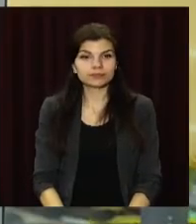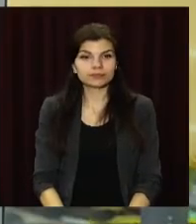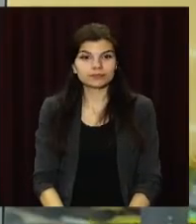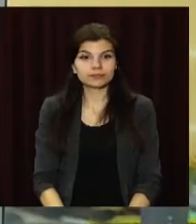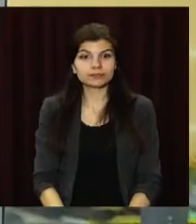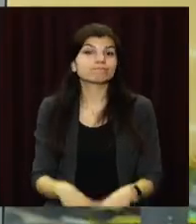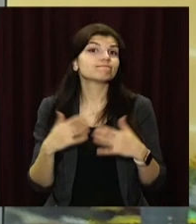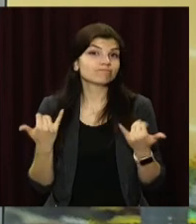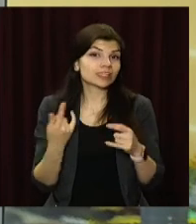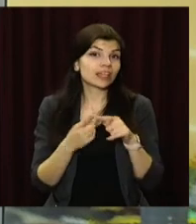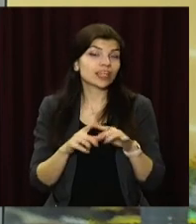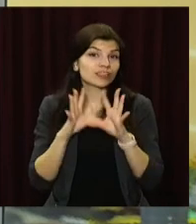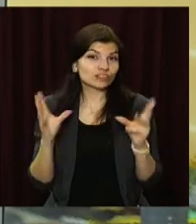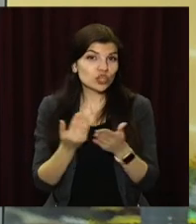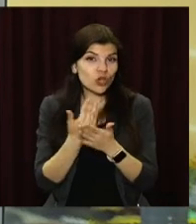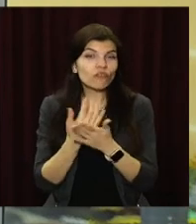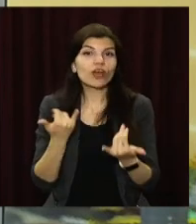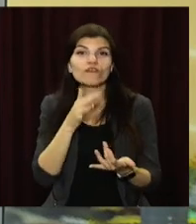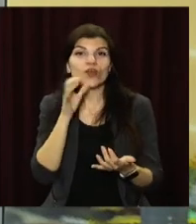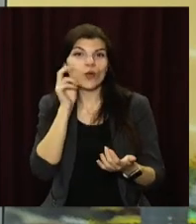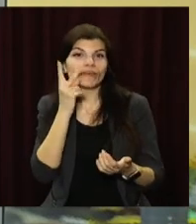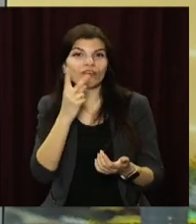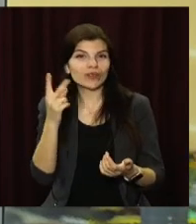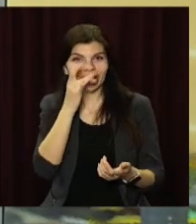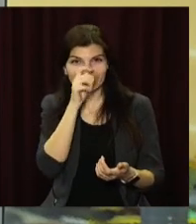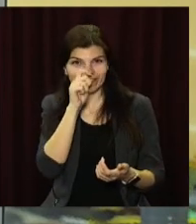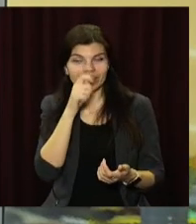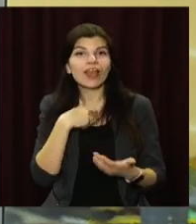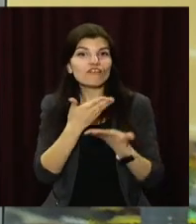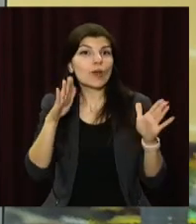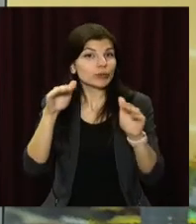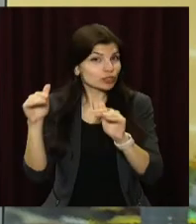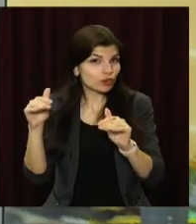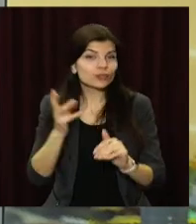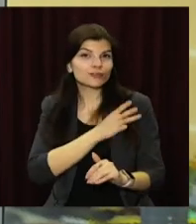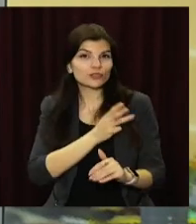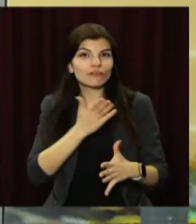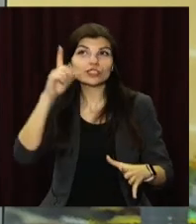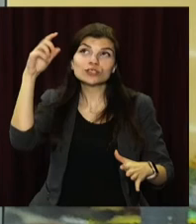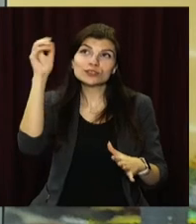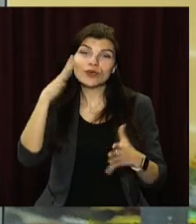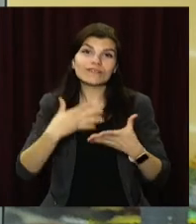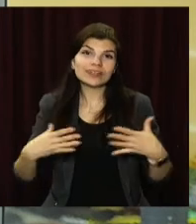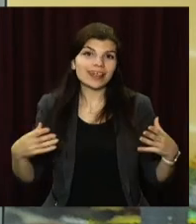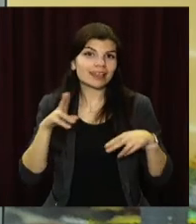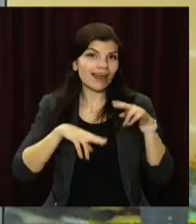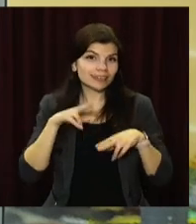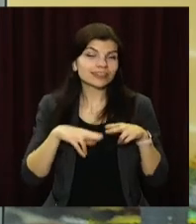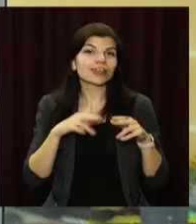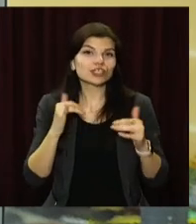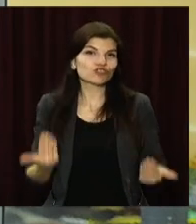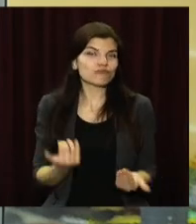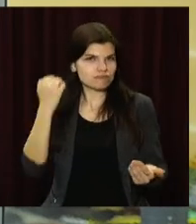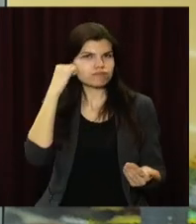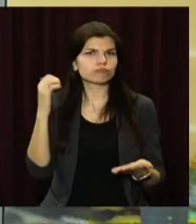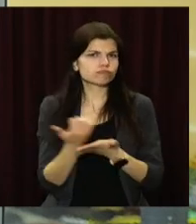І наразі це всі новини станом на обід 22 квітня. Я з вами прощаюся, бажаю сонячного весіннього настрою та життєвих